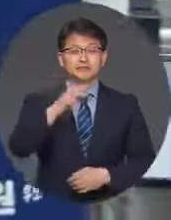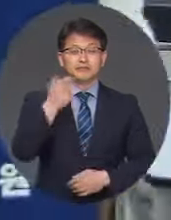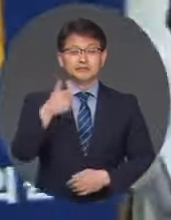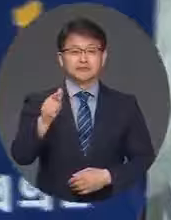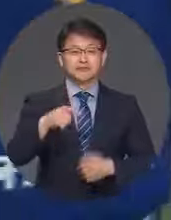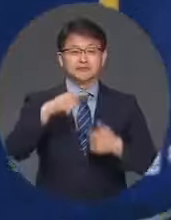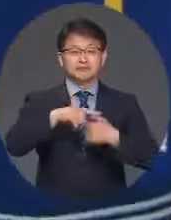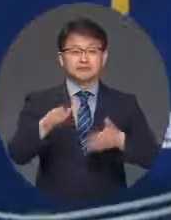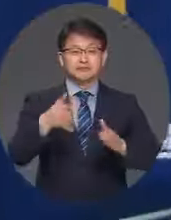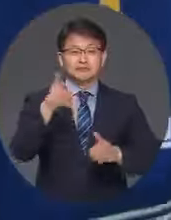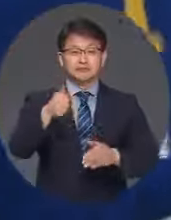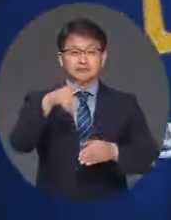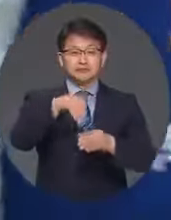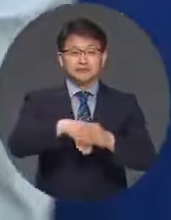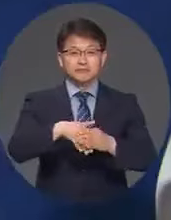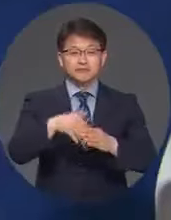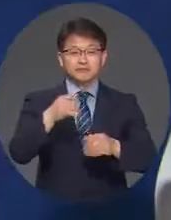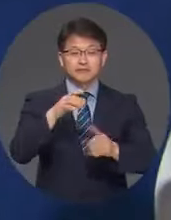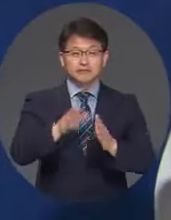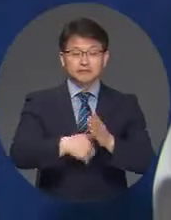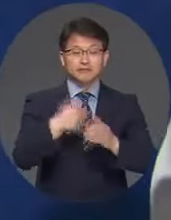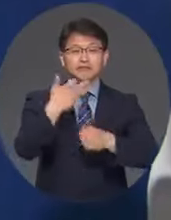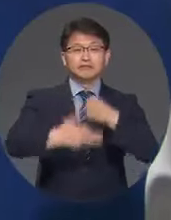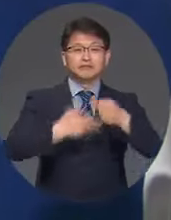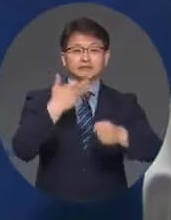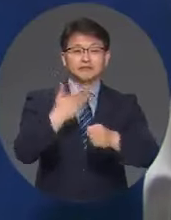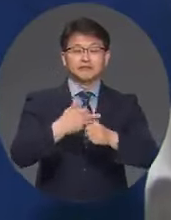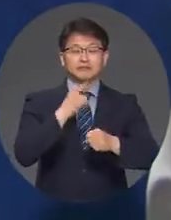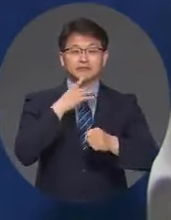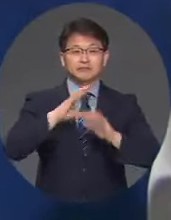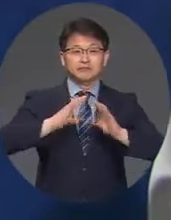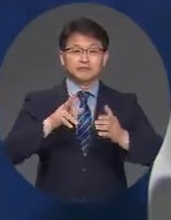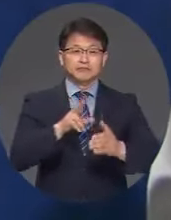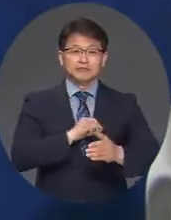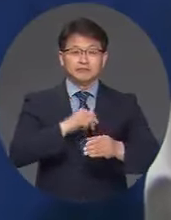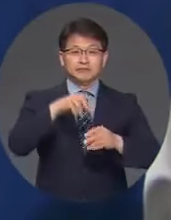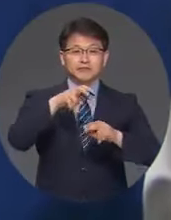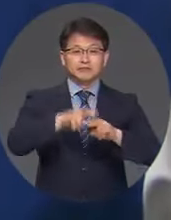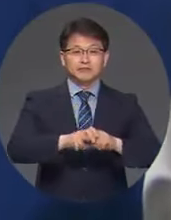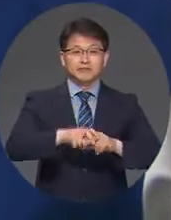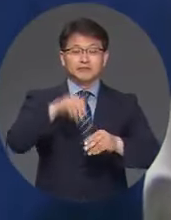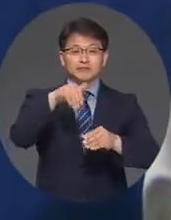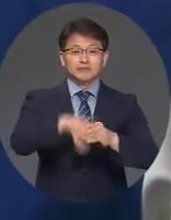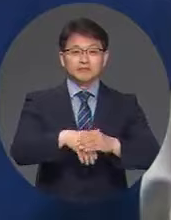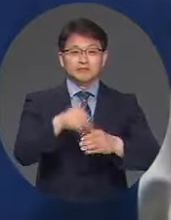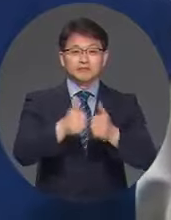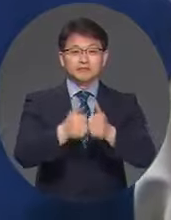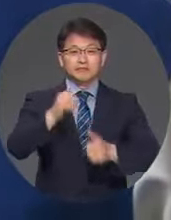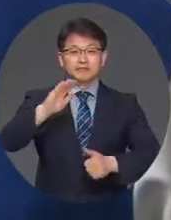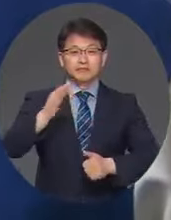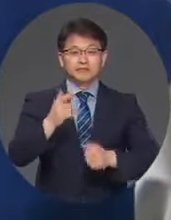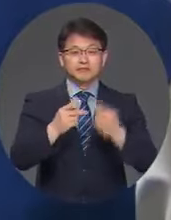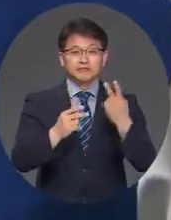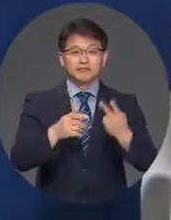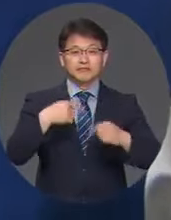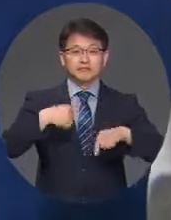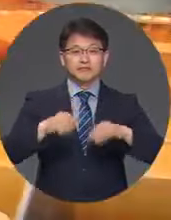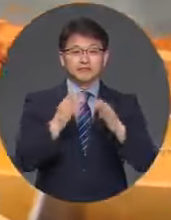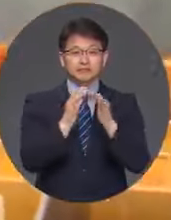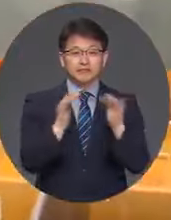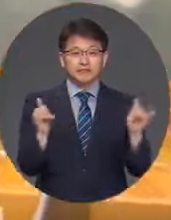2006년 경남도지사 선거에 이어 18년 만에 이번에는 국회의원 자리를 놓고 빅매치를 치르게 된 두